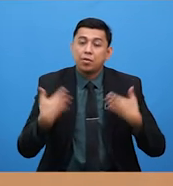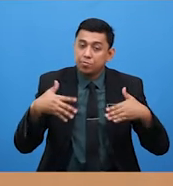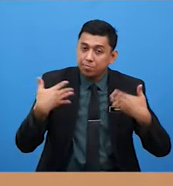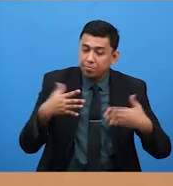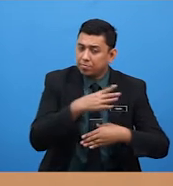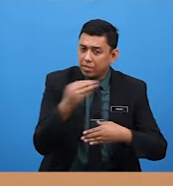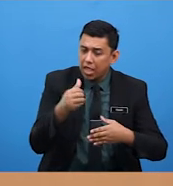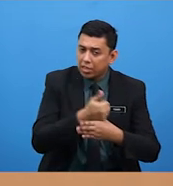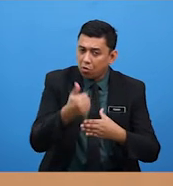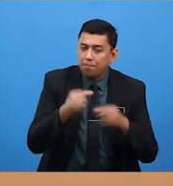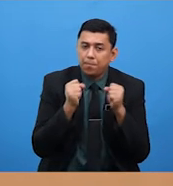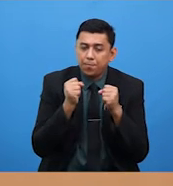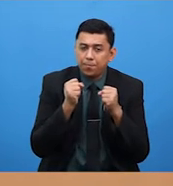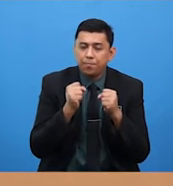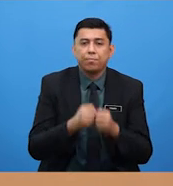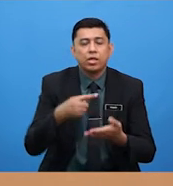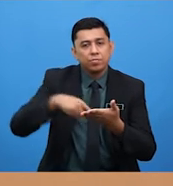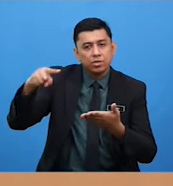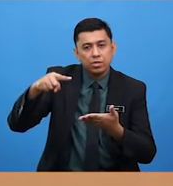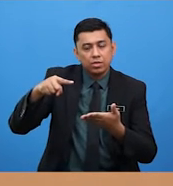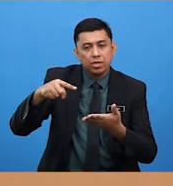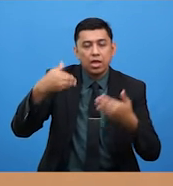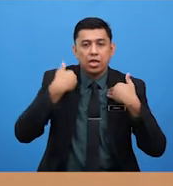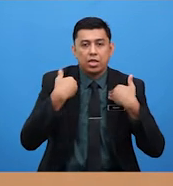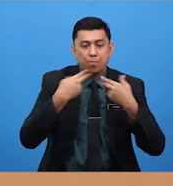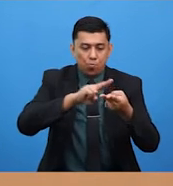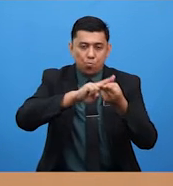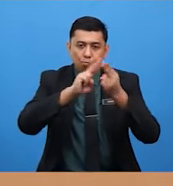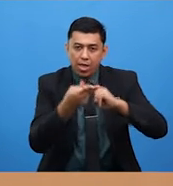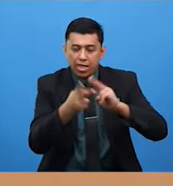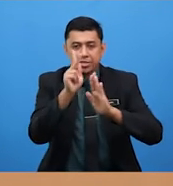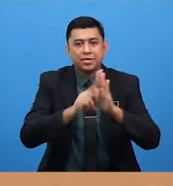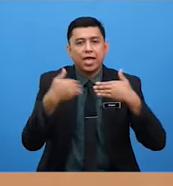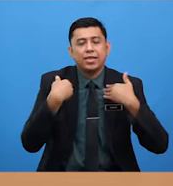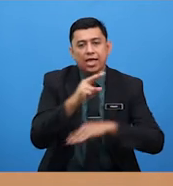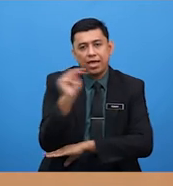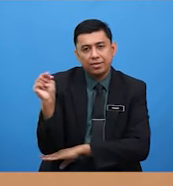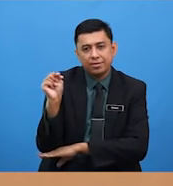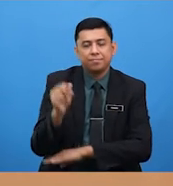Pemanasan atau pengecutkan menyebabkan suatu jirim mengalami perubahan keadaan.